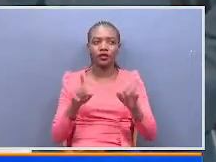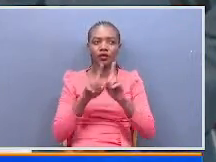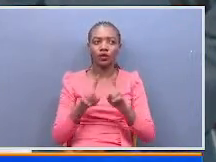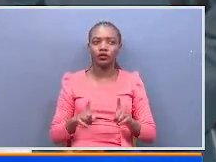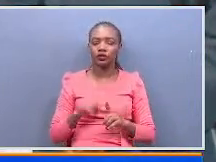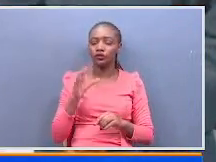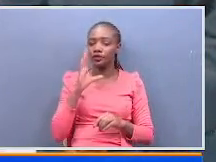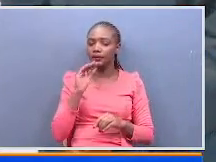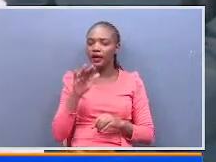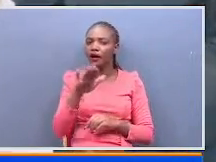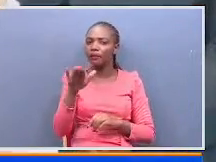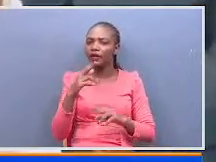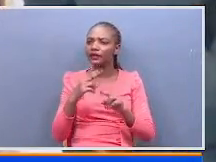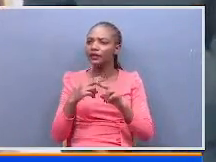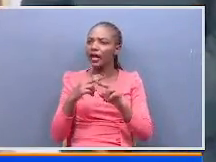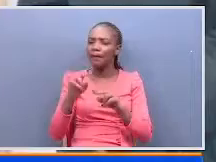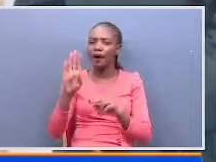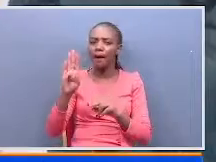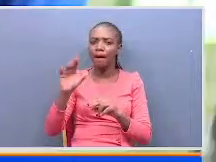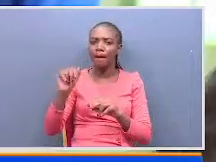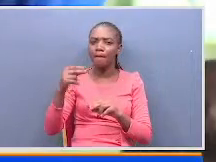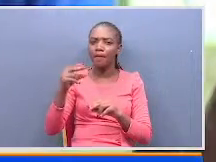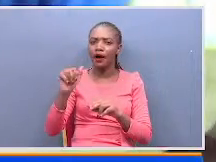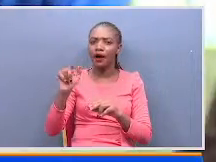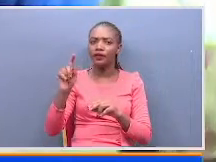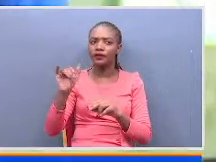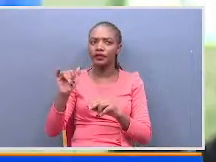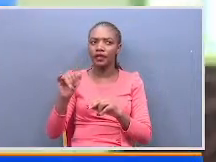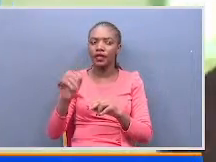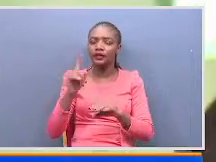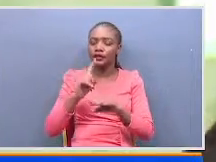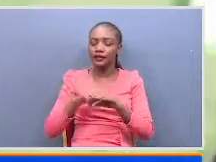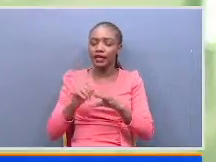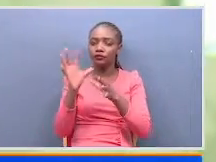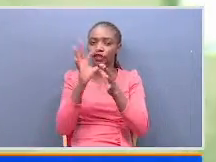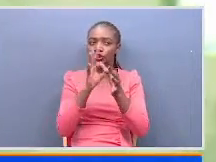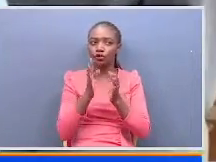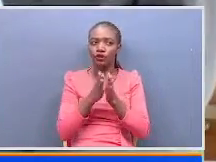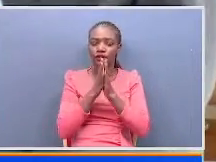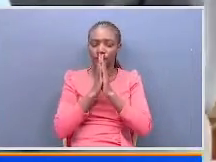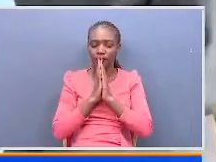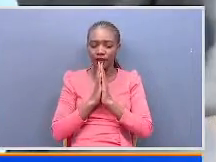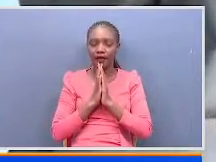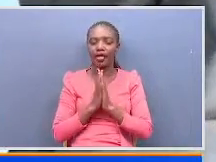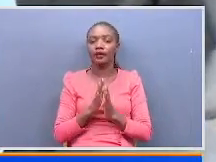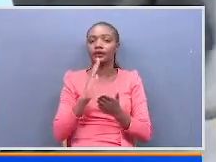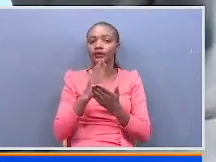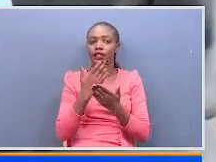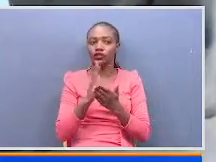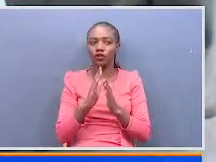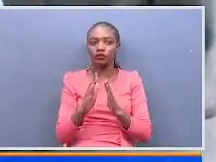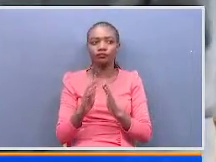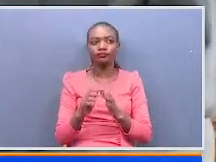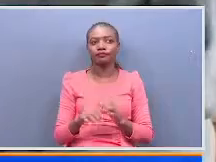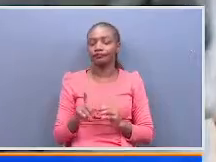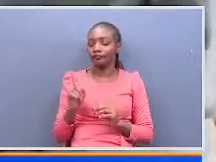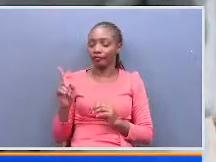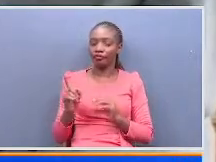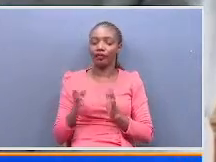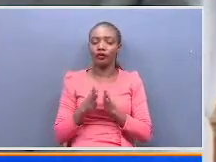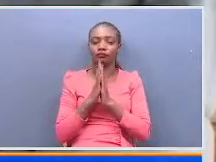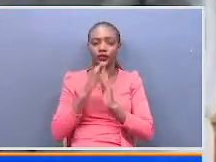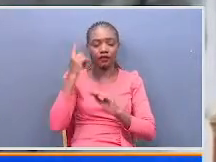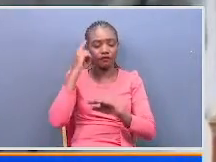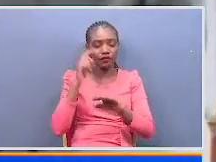in Bahati during a joint prayer session that brought together AIPCEA clergy and faithful aimed to dedicate the country to